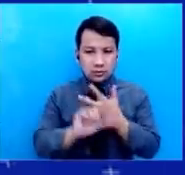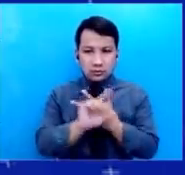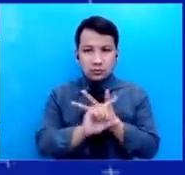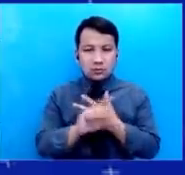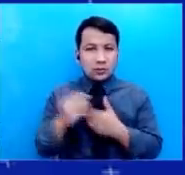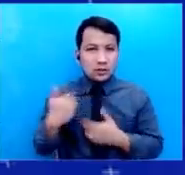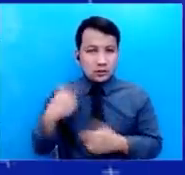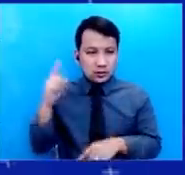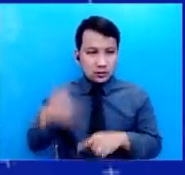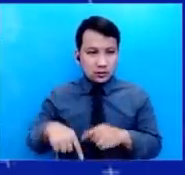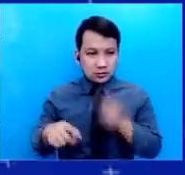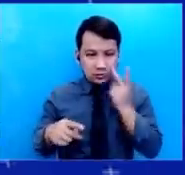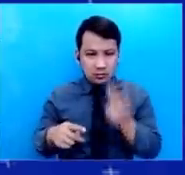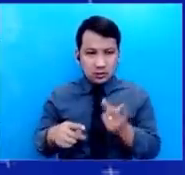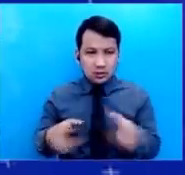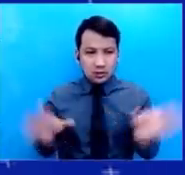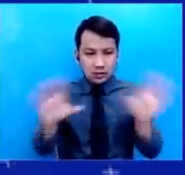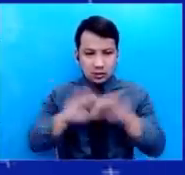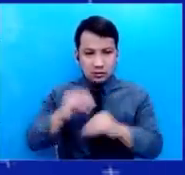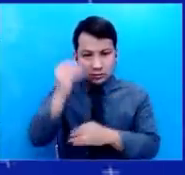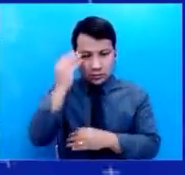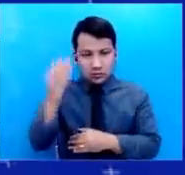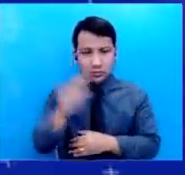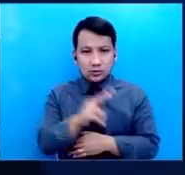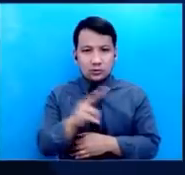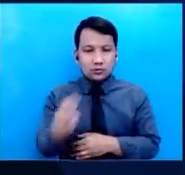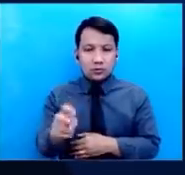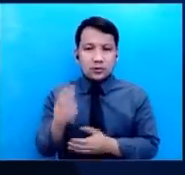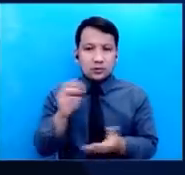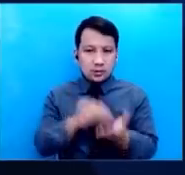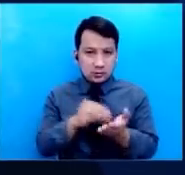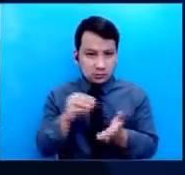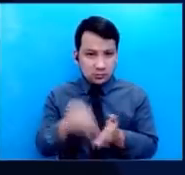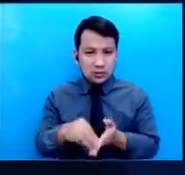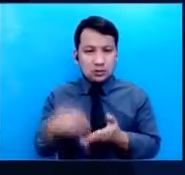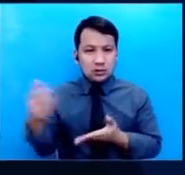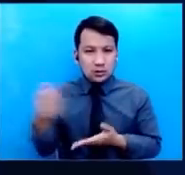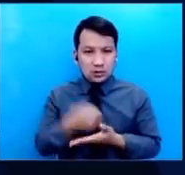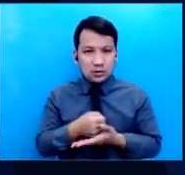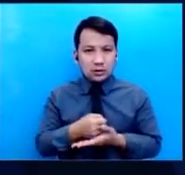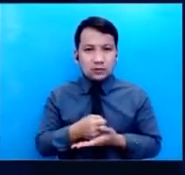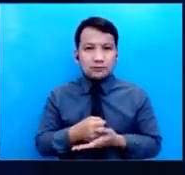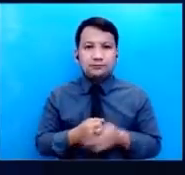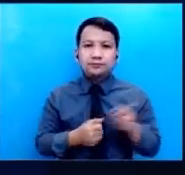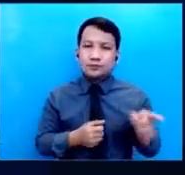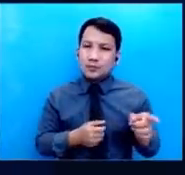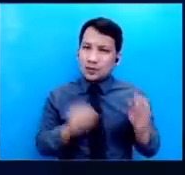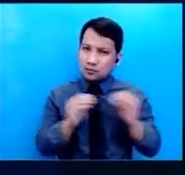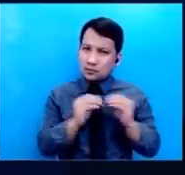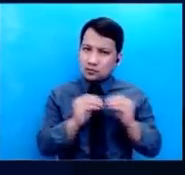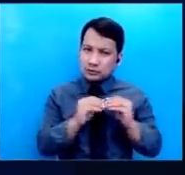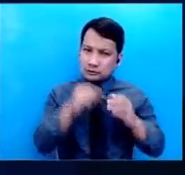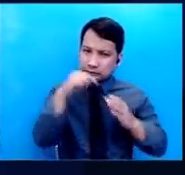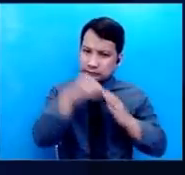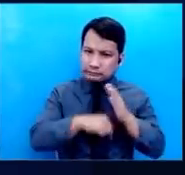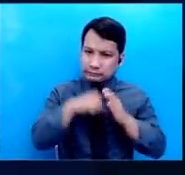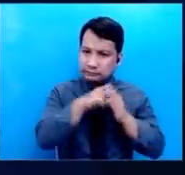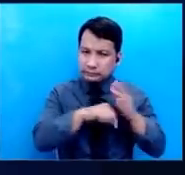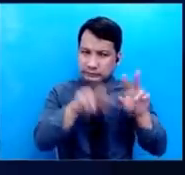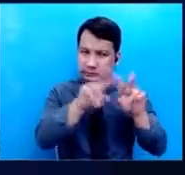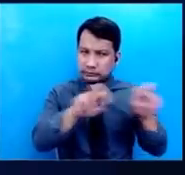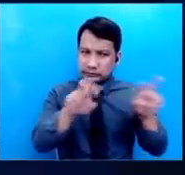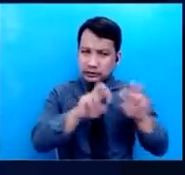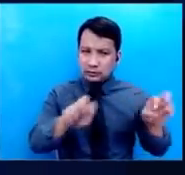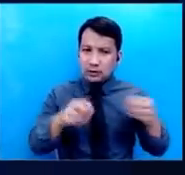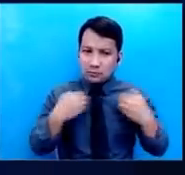ngayon matapos kumubra ng 200 million pesos. Pinagbubuti namin na ma-locate yung kung may bangkay man yan or